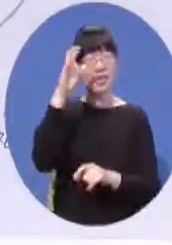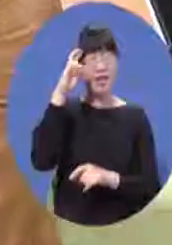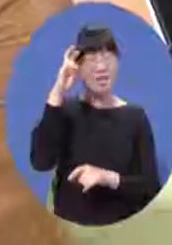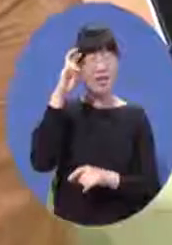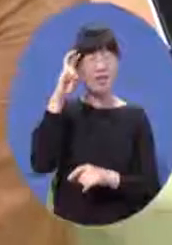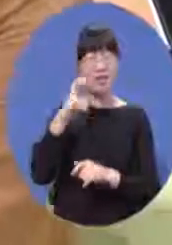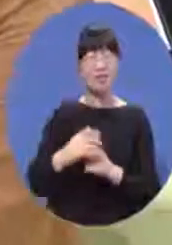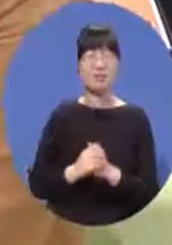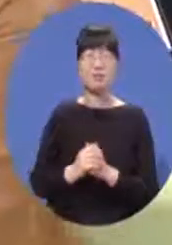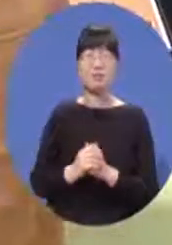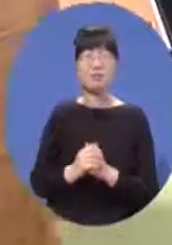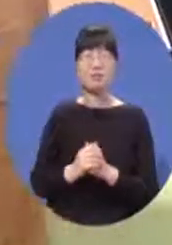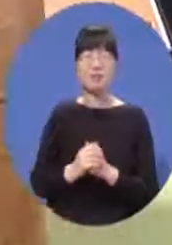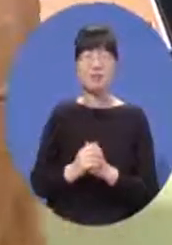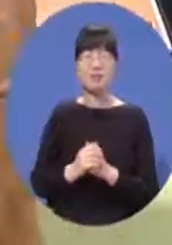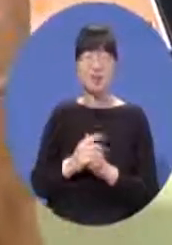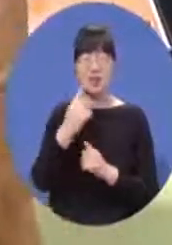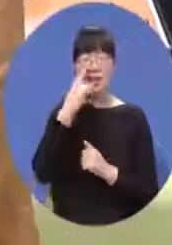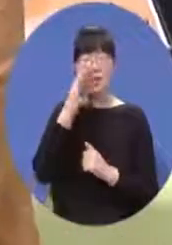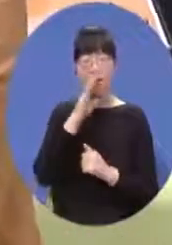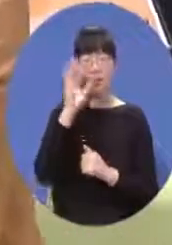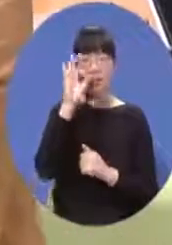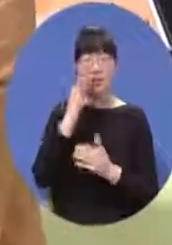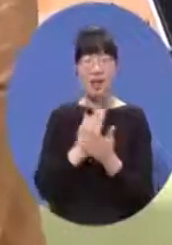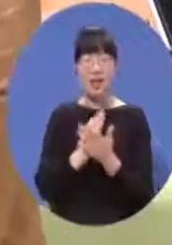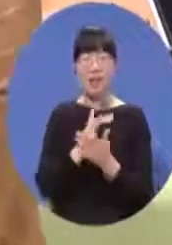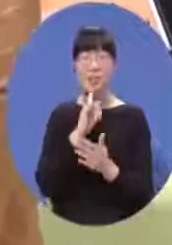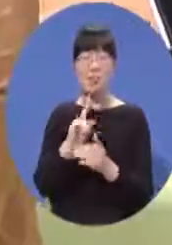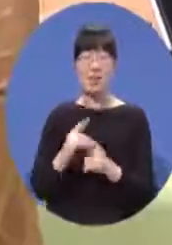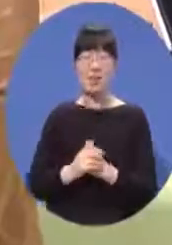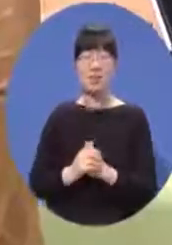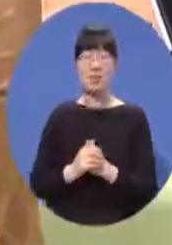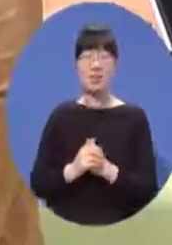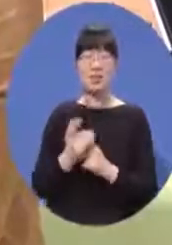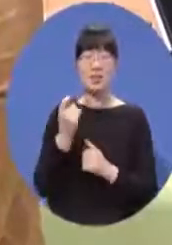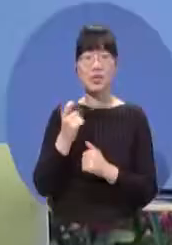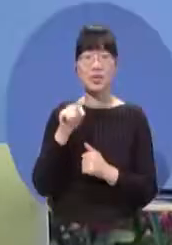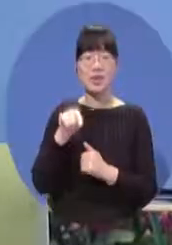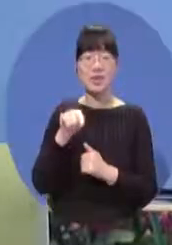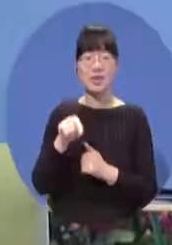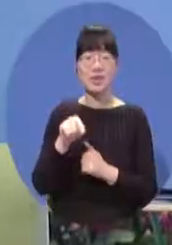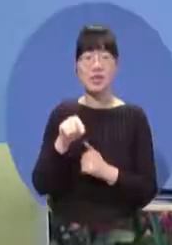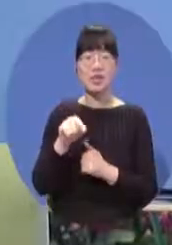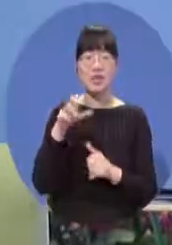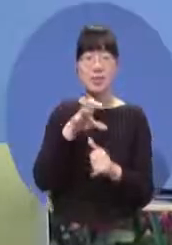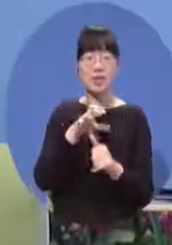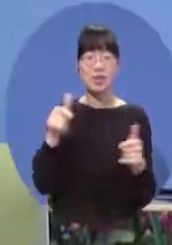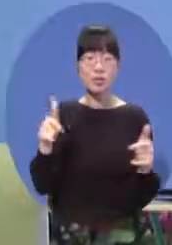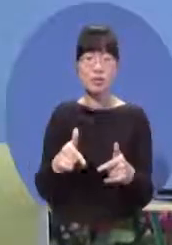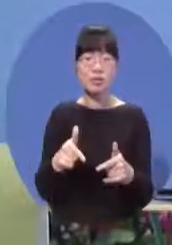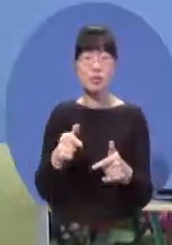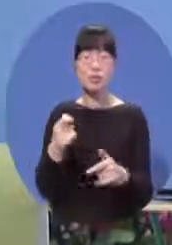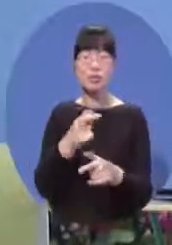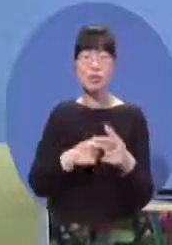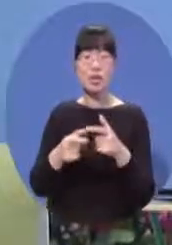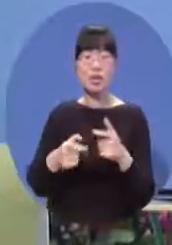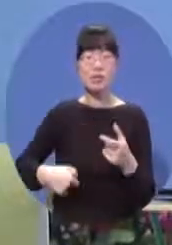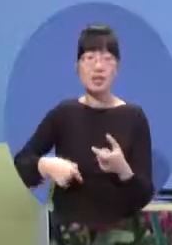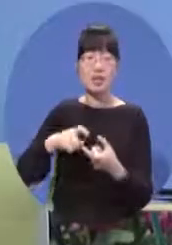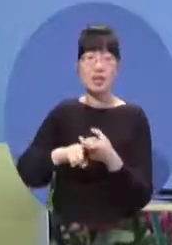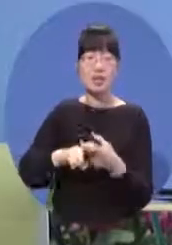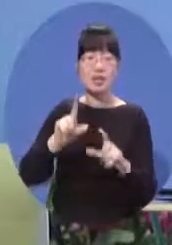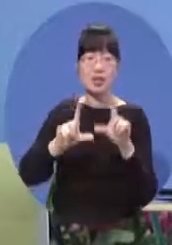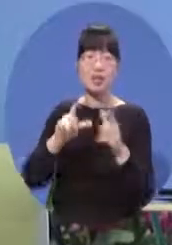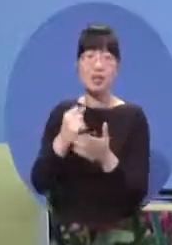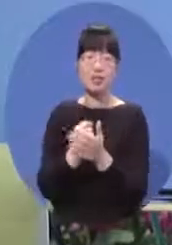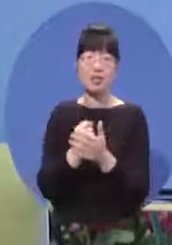높아진다고. 눈 높아진다고 보면 안 된다고 그랬대요. 네. 네 그래서 네. 조금 그걸 좀 쳐내는 건 줄이시고 조금 정감 있는 태도가